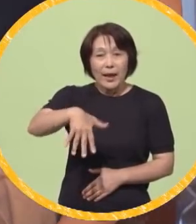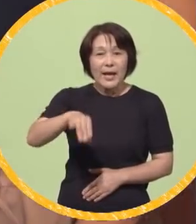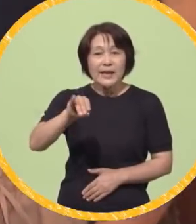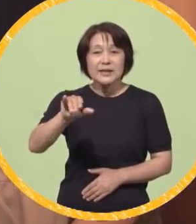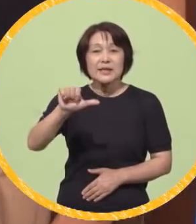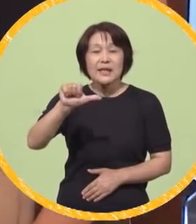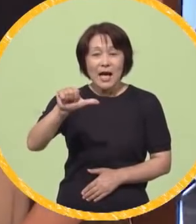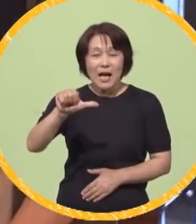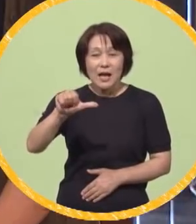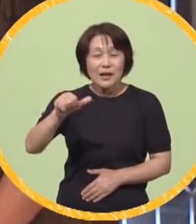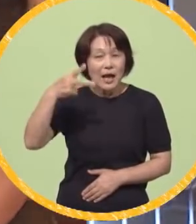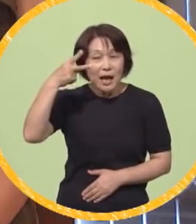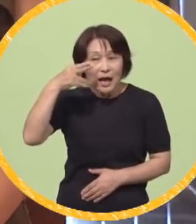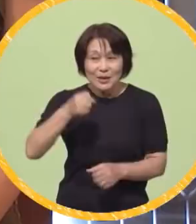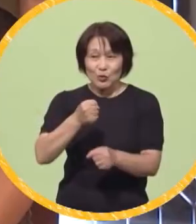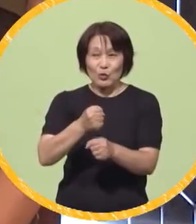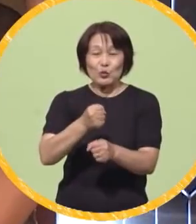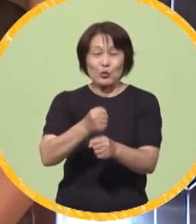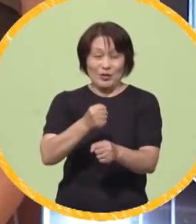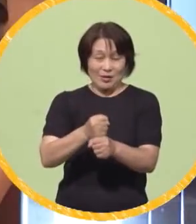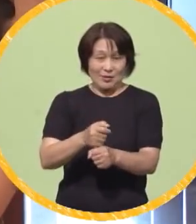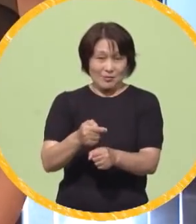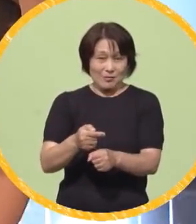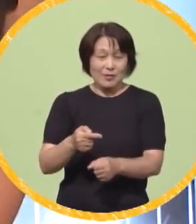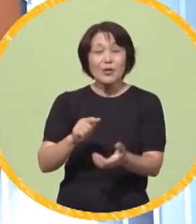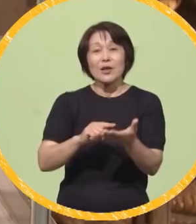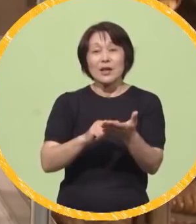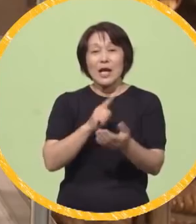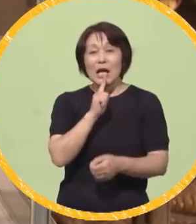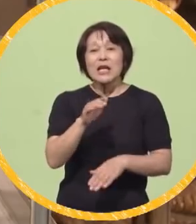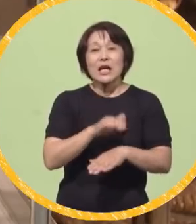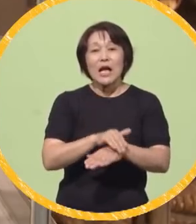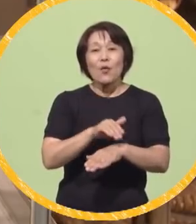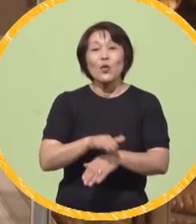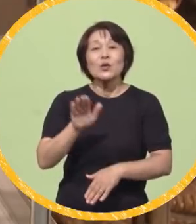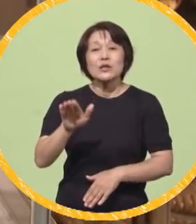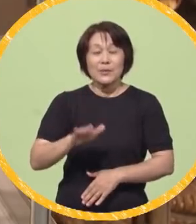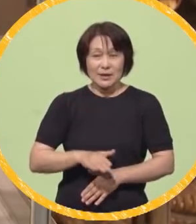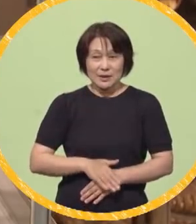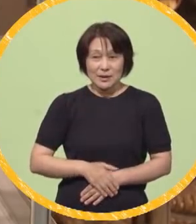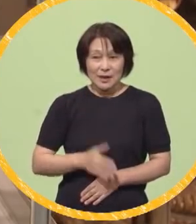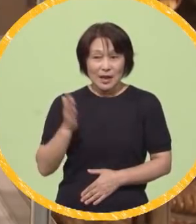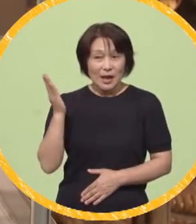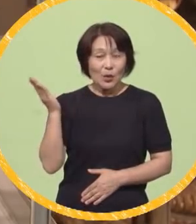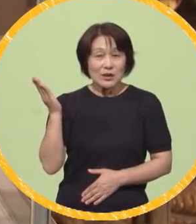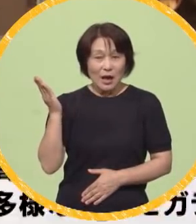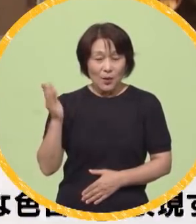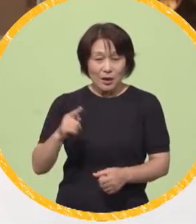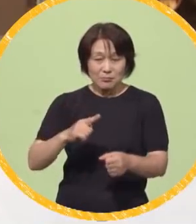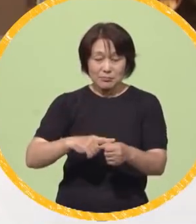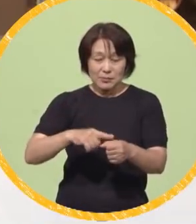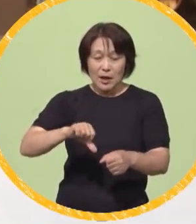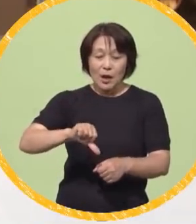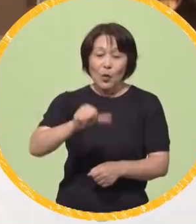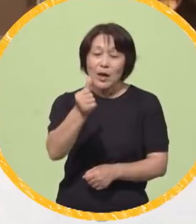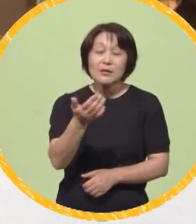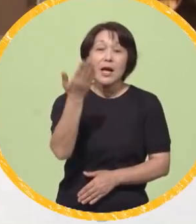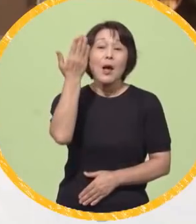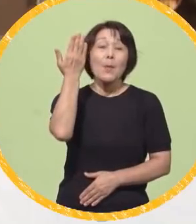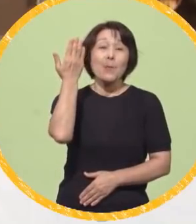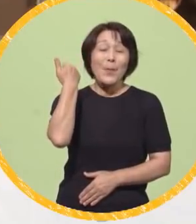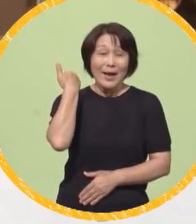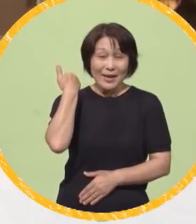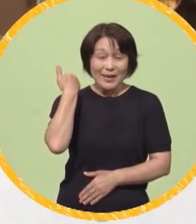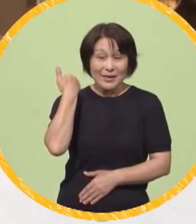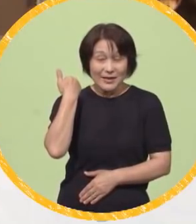ラス工芸品の総称をベネチアングラスというふうに呼びます。 すごい。 はい、こちらは今から500年ほど前、イタリアのルネサン